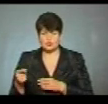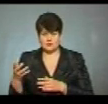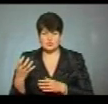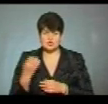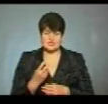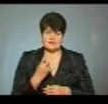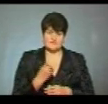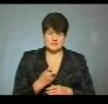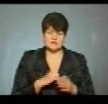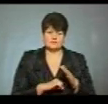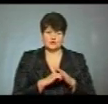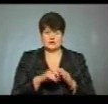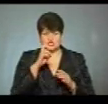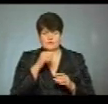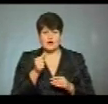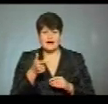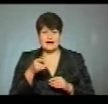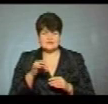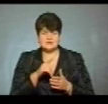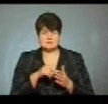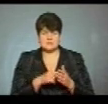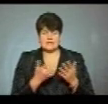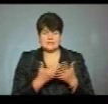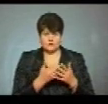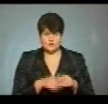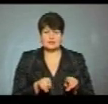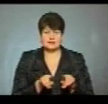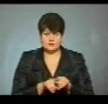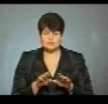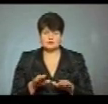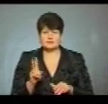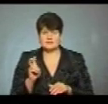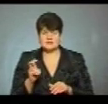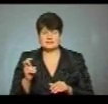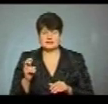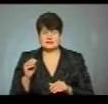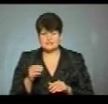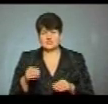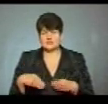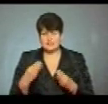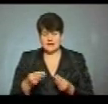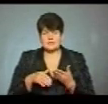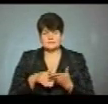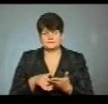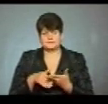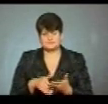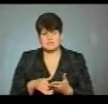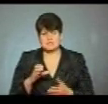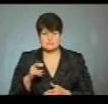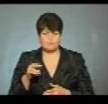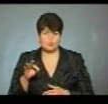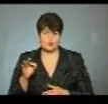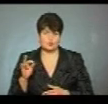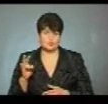ще 200 з фонду Державного агентства з питань кіно. І таку ж суму дали спонсори та меценати, повідомив засновник кінофоруму в